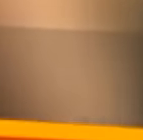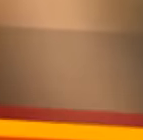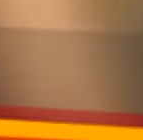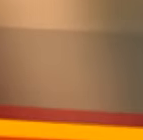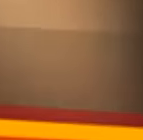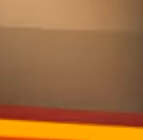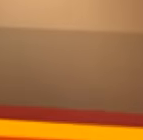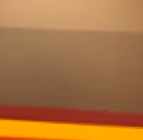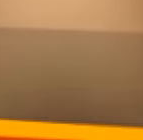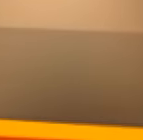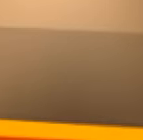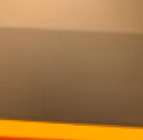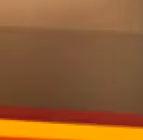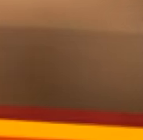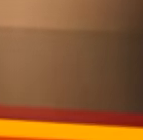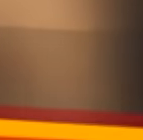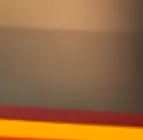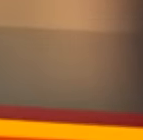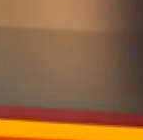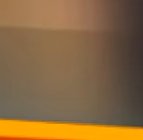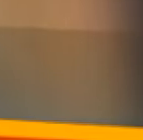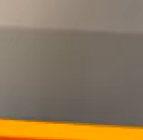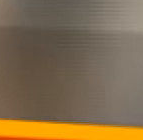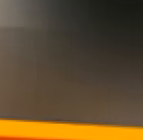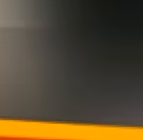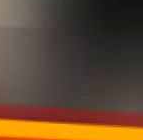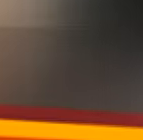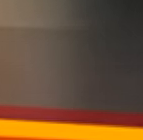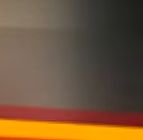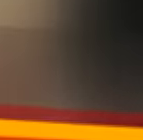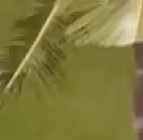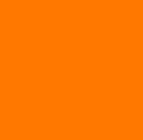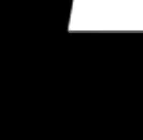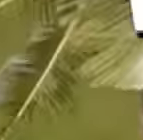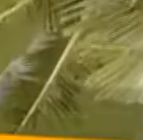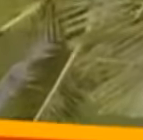sinagawa sa UP Diliman bilang pangontra sa charter change.